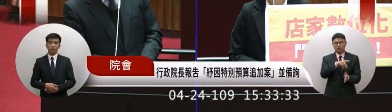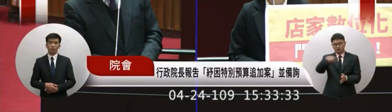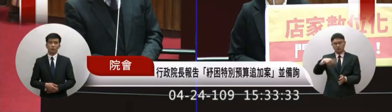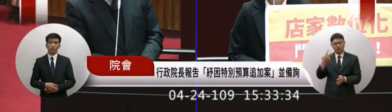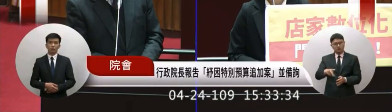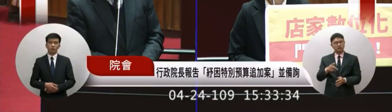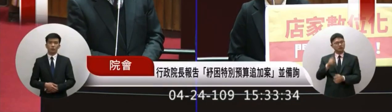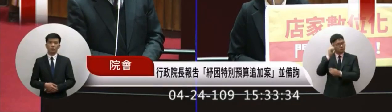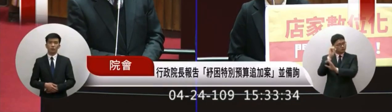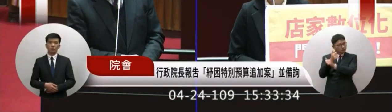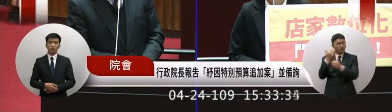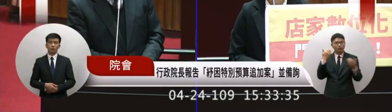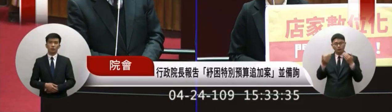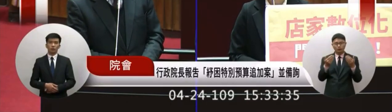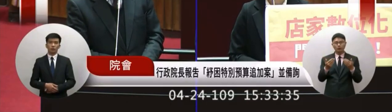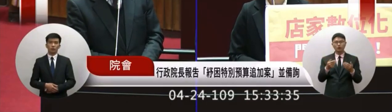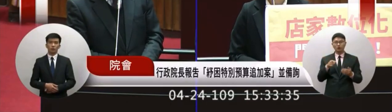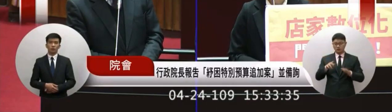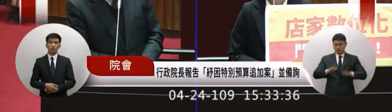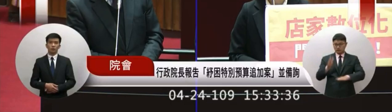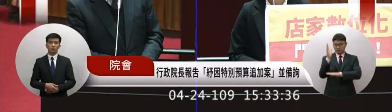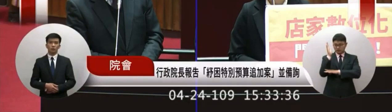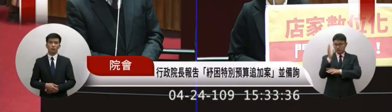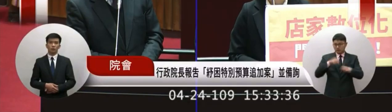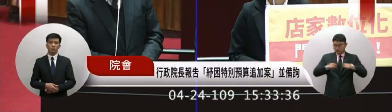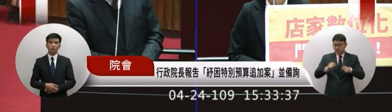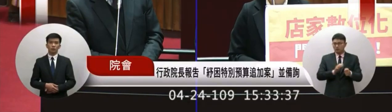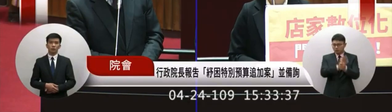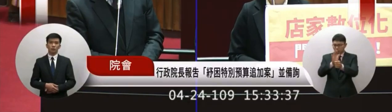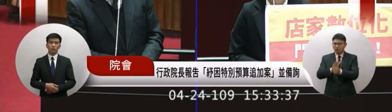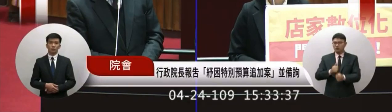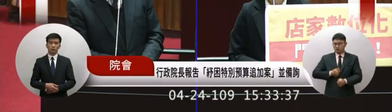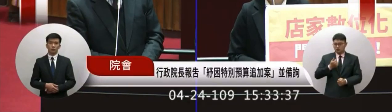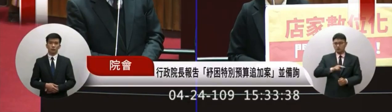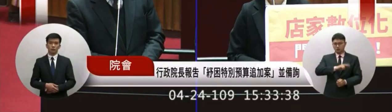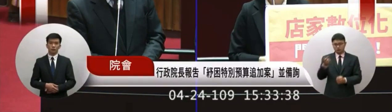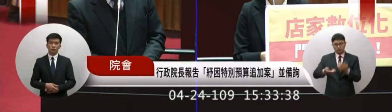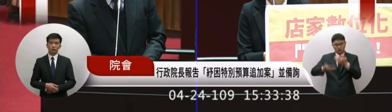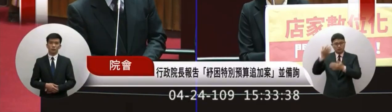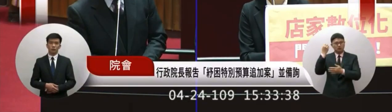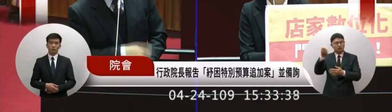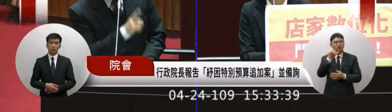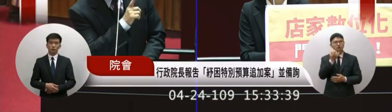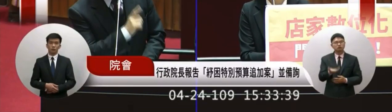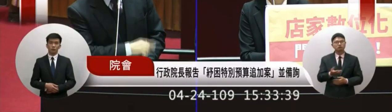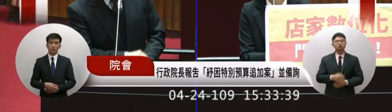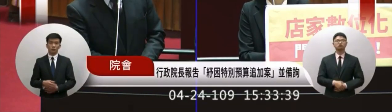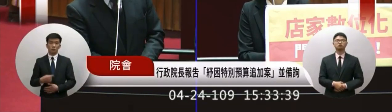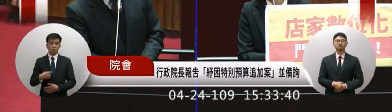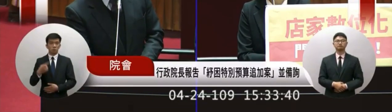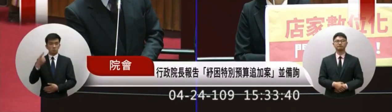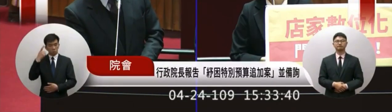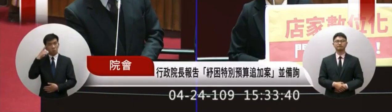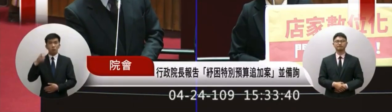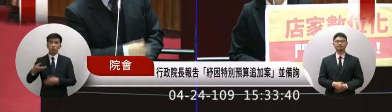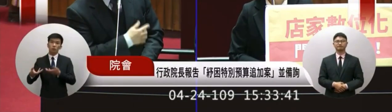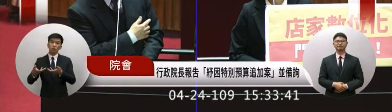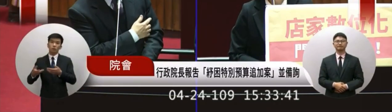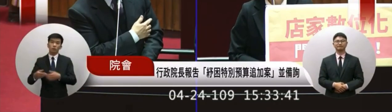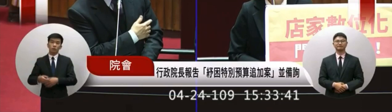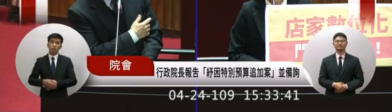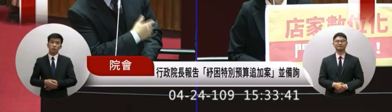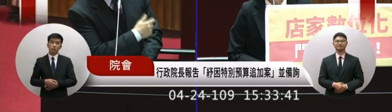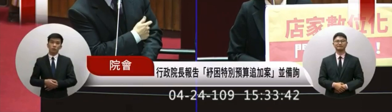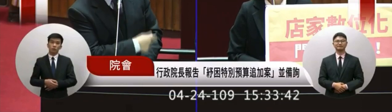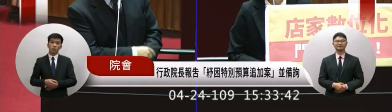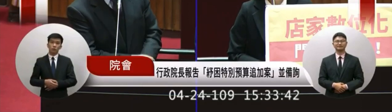的纾困措施是不是能够真正协助到他们愿意来转型数位化。 我想这一部分就是说，如果